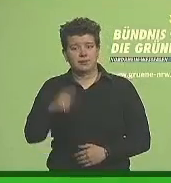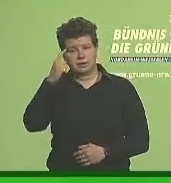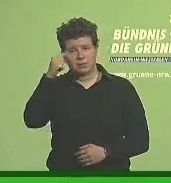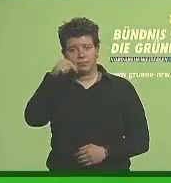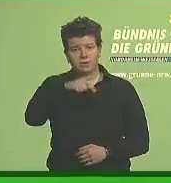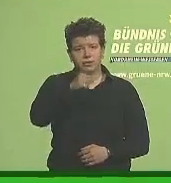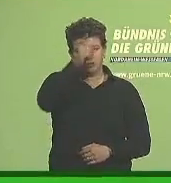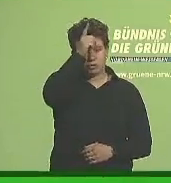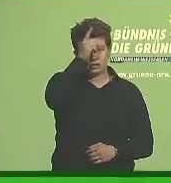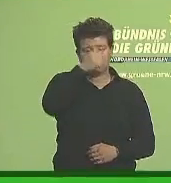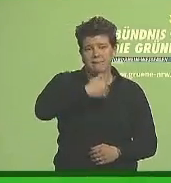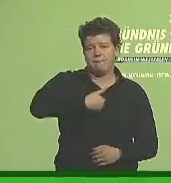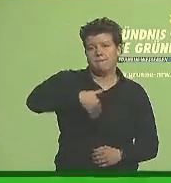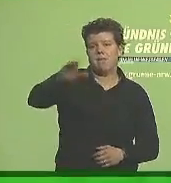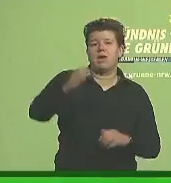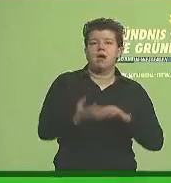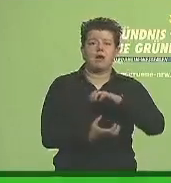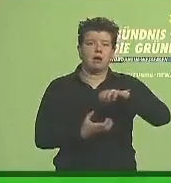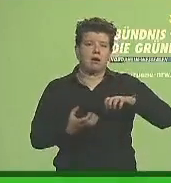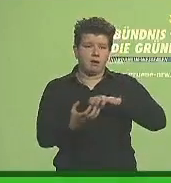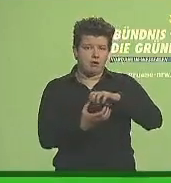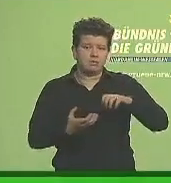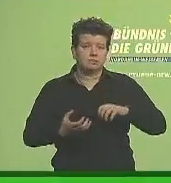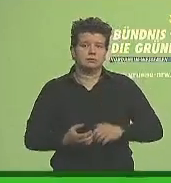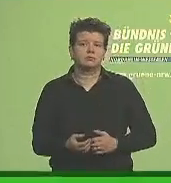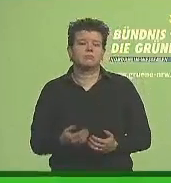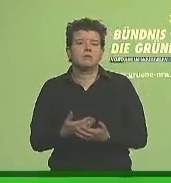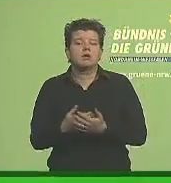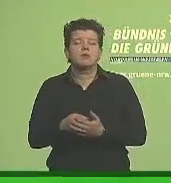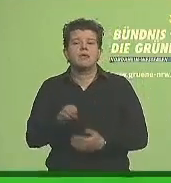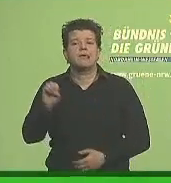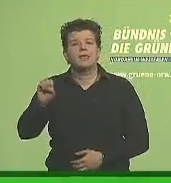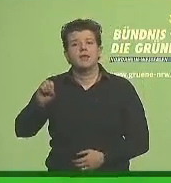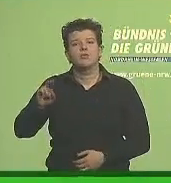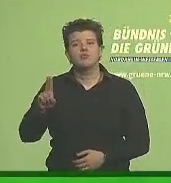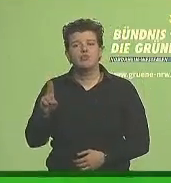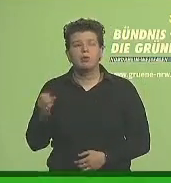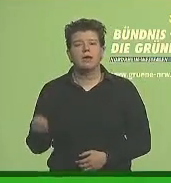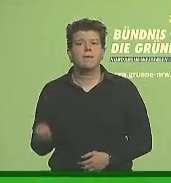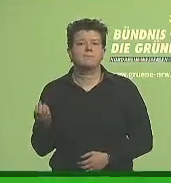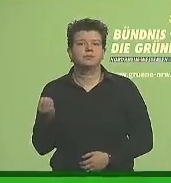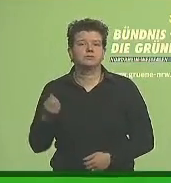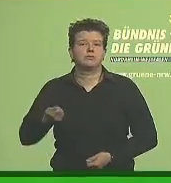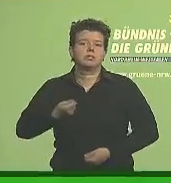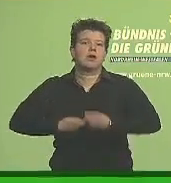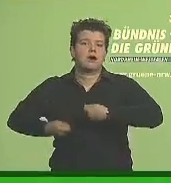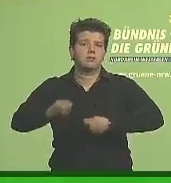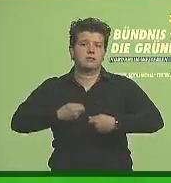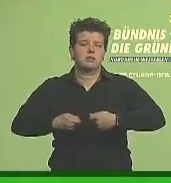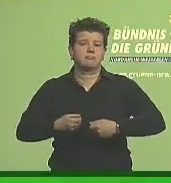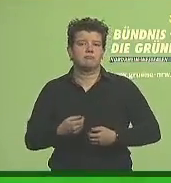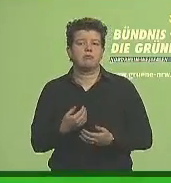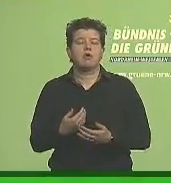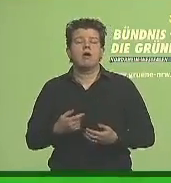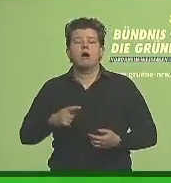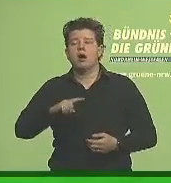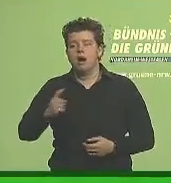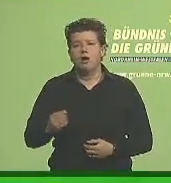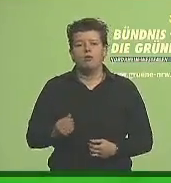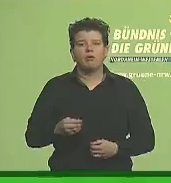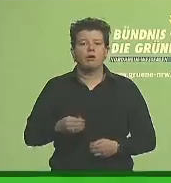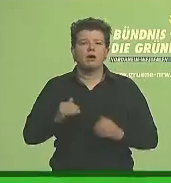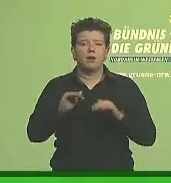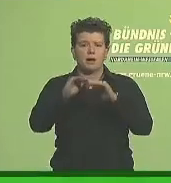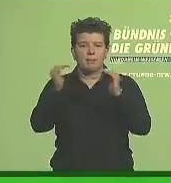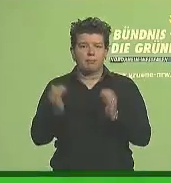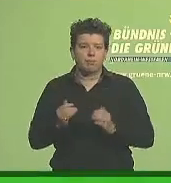ohne Plan, ohne Richtung. Schauen wir uns doch an, EU-Emissionshandel. Schauen wir uns an die Gebäudesanierung, bei der Elektromobilität,